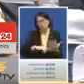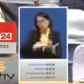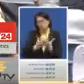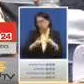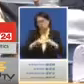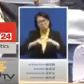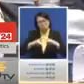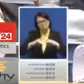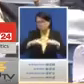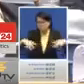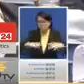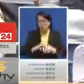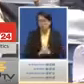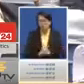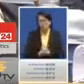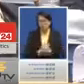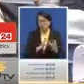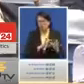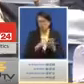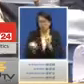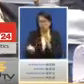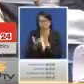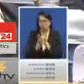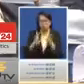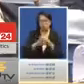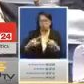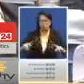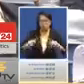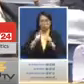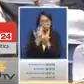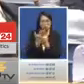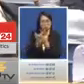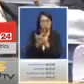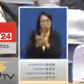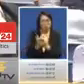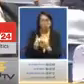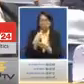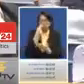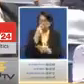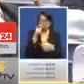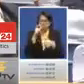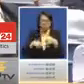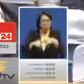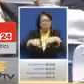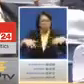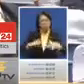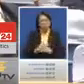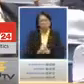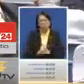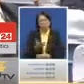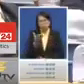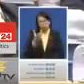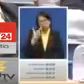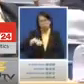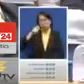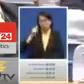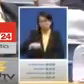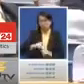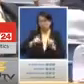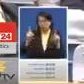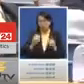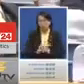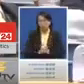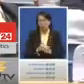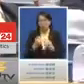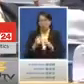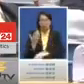ไปพาดพิงถึงท่านรัฐมนตรีว่าการกระทรวงการคลังซึ่งเป็นสิ่งที่ไม่เหมาะสมท่านไม่ใช่ศาลบางคดี